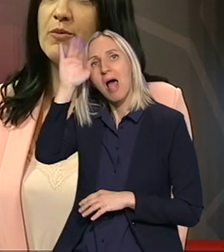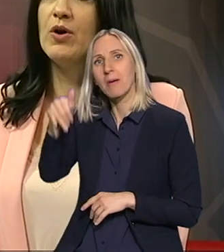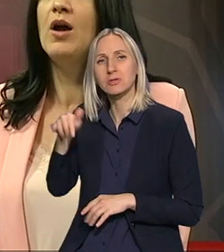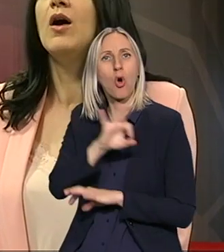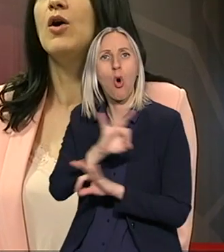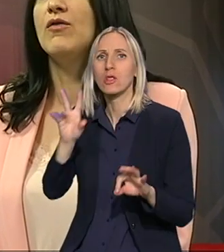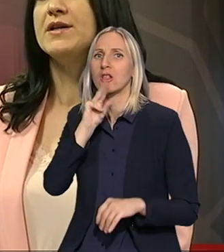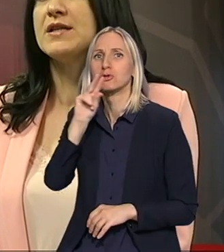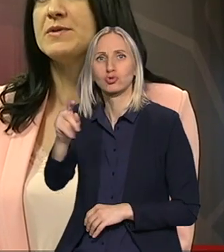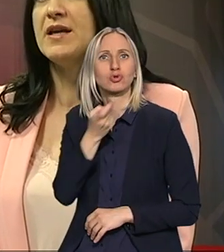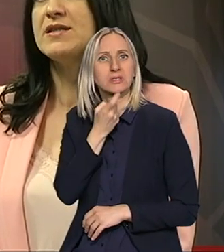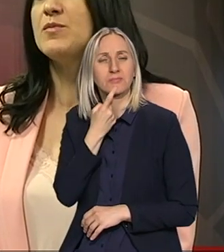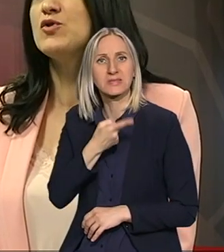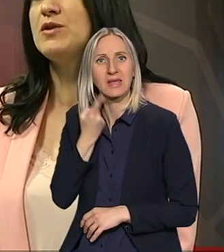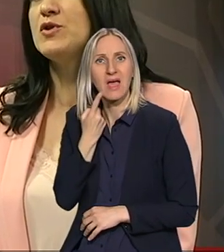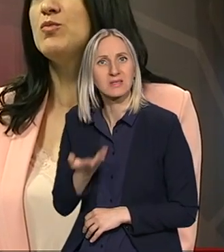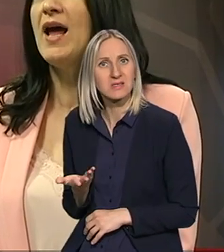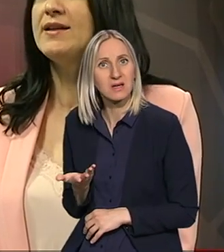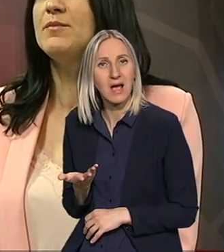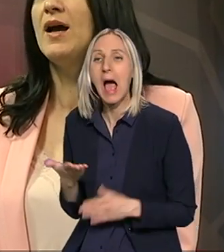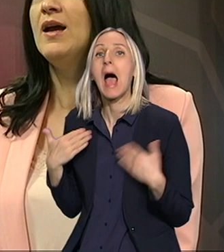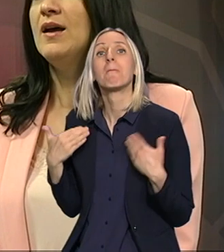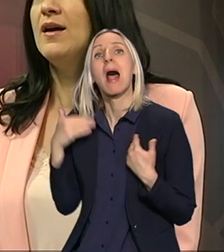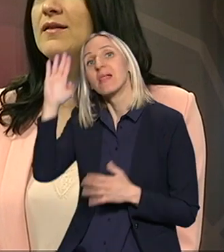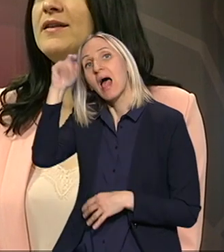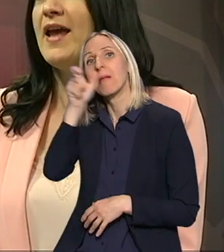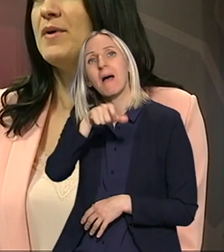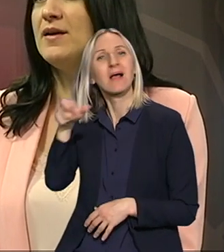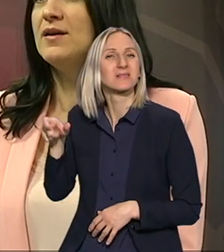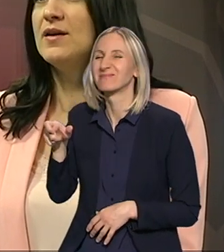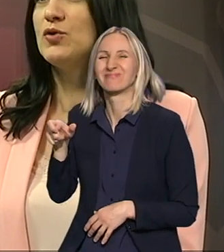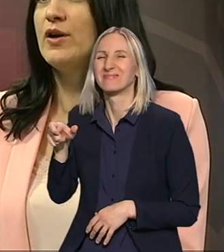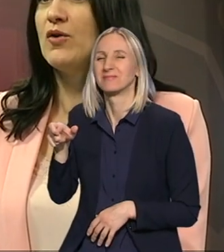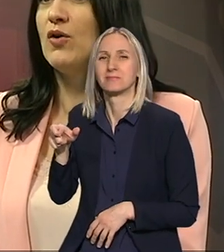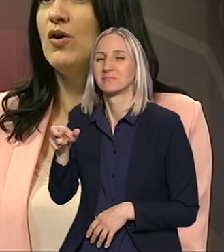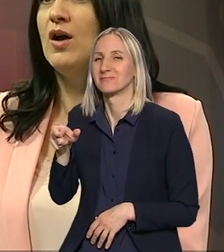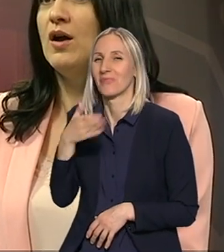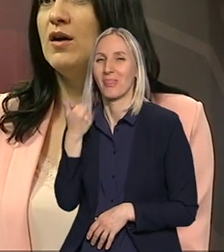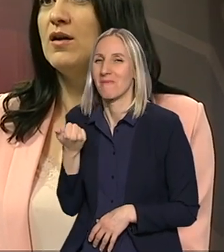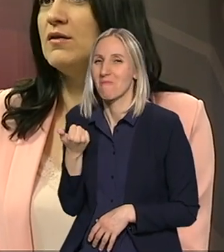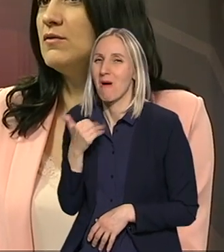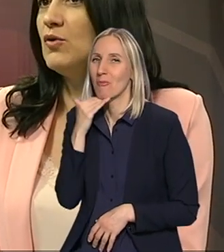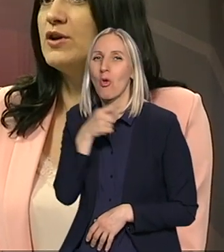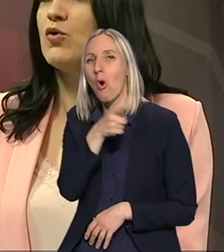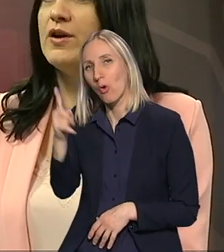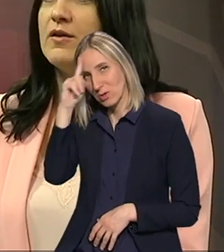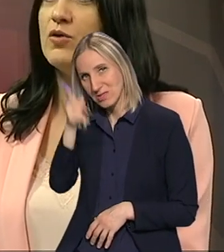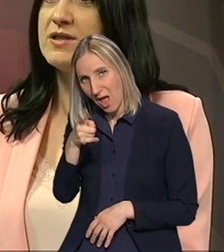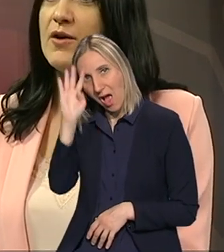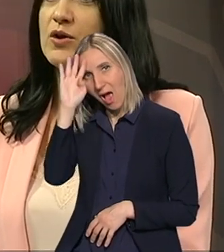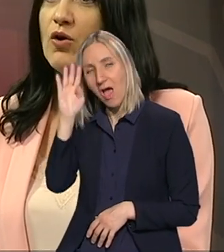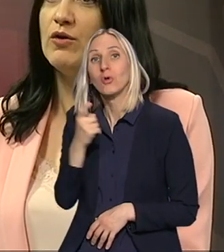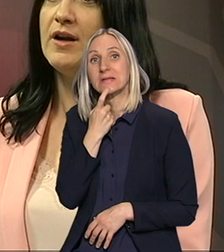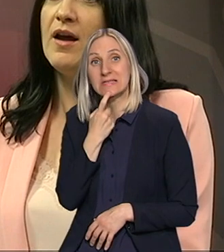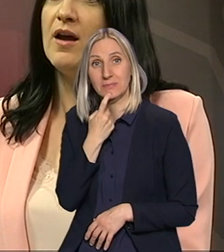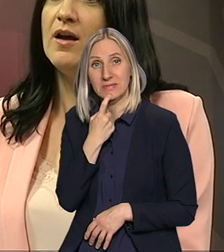izuzetno dobro srpski jezik. Međutim, među mladima nema toliko onih koji